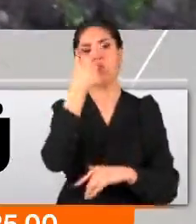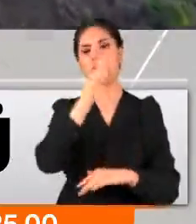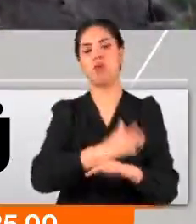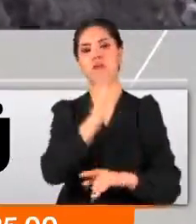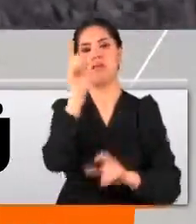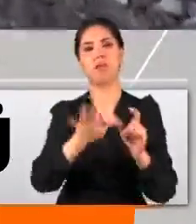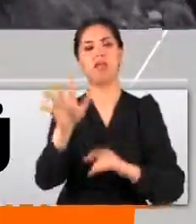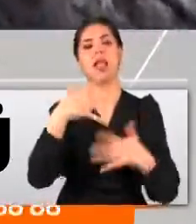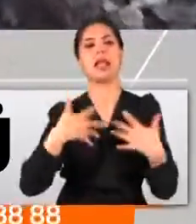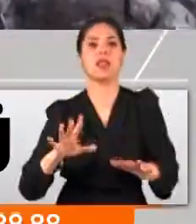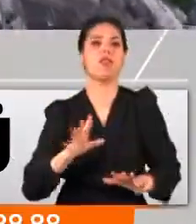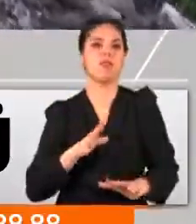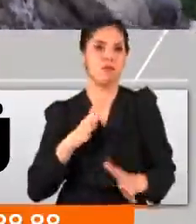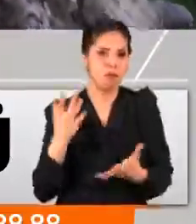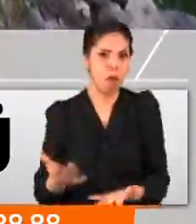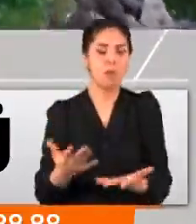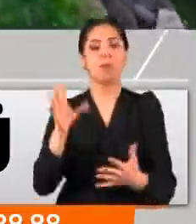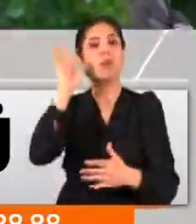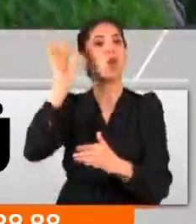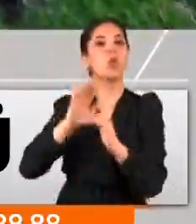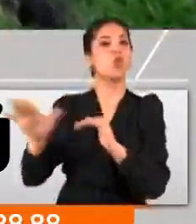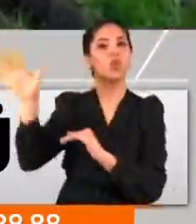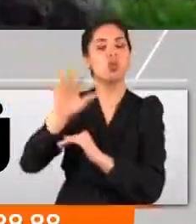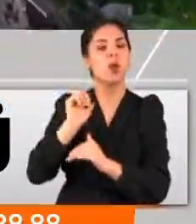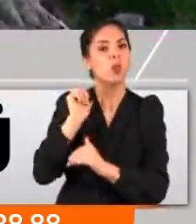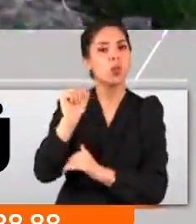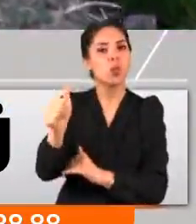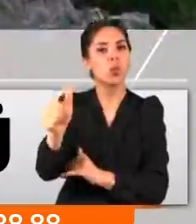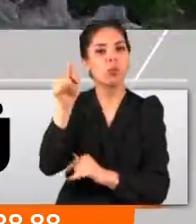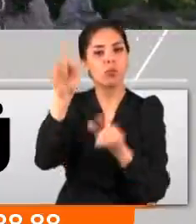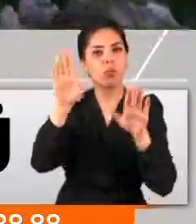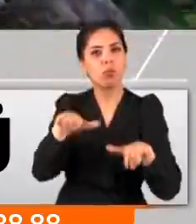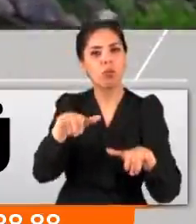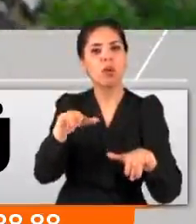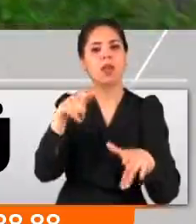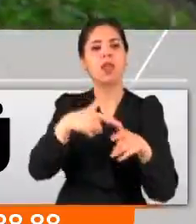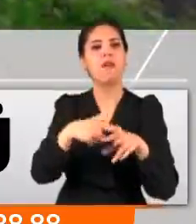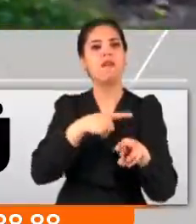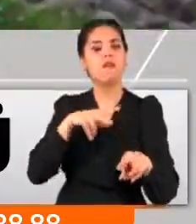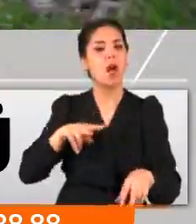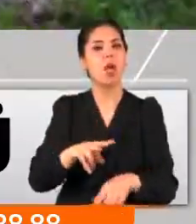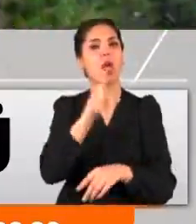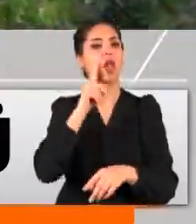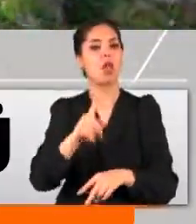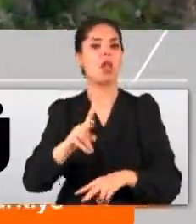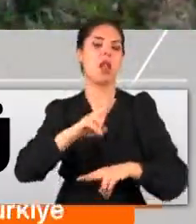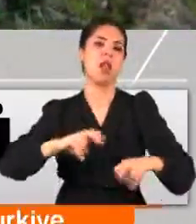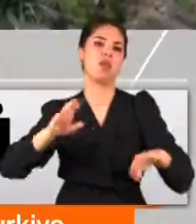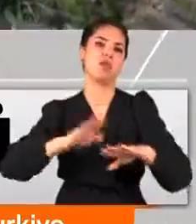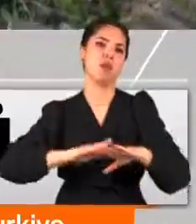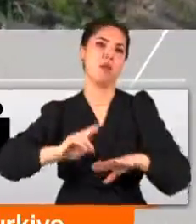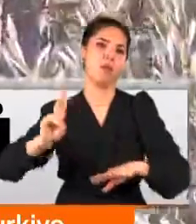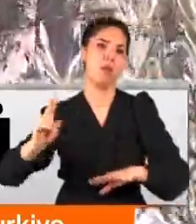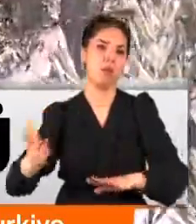de endişeye sürükledi ki uzmanlar da günlerdir bu bölgede bu fay hattının geçtiği noktada